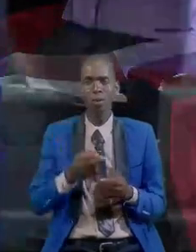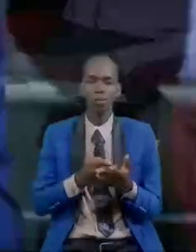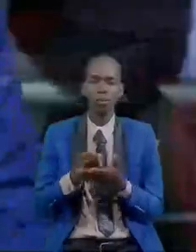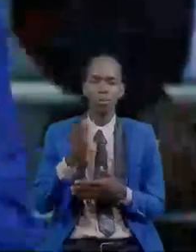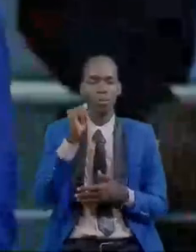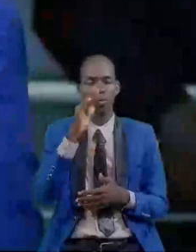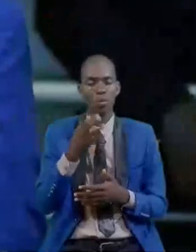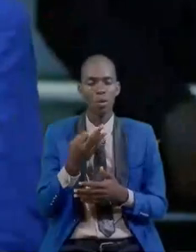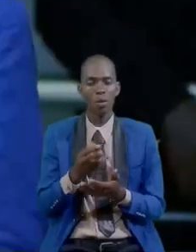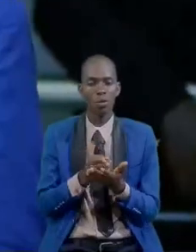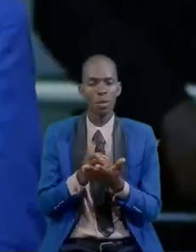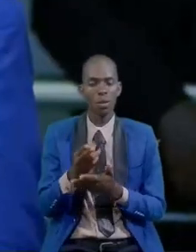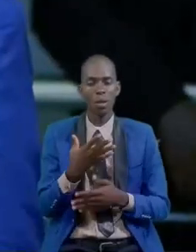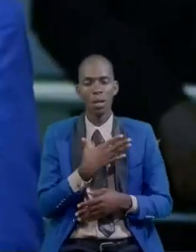d'intégrité.